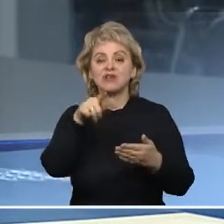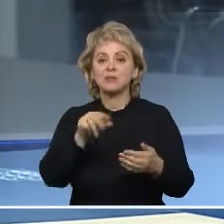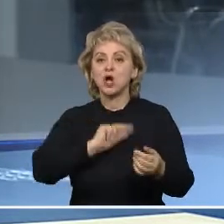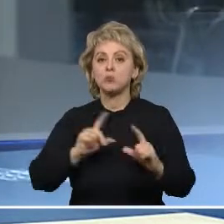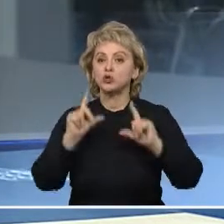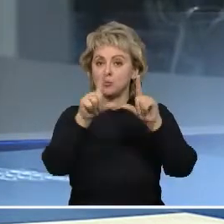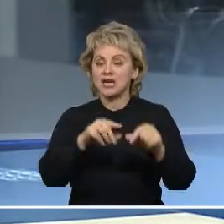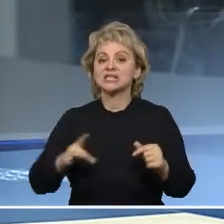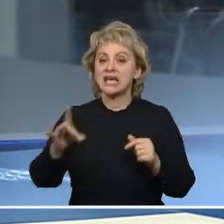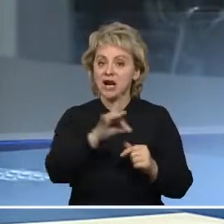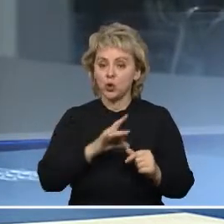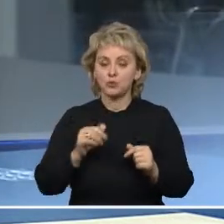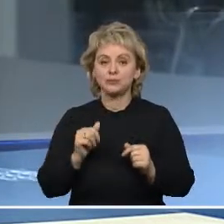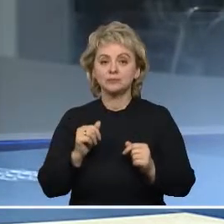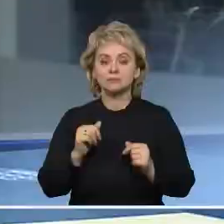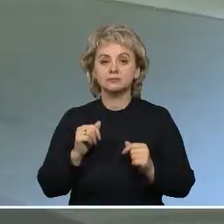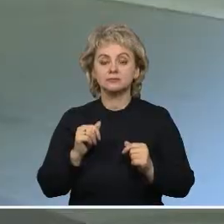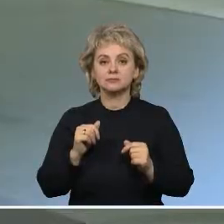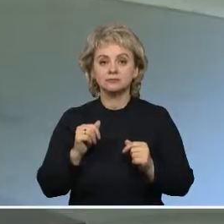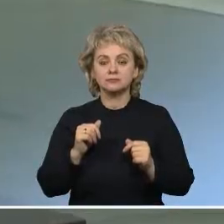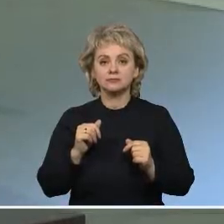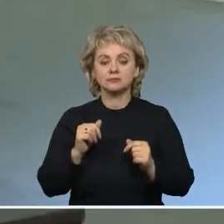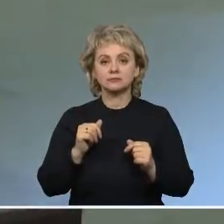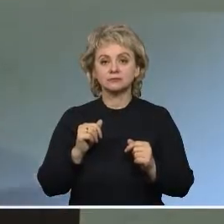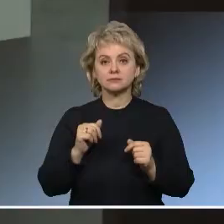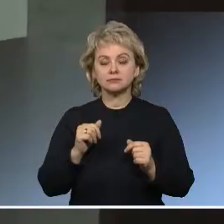время рабочей поездки в район.